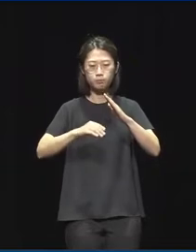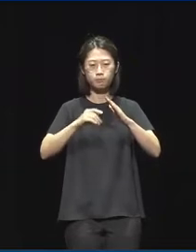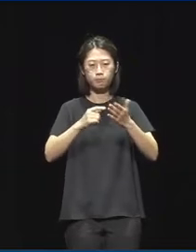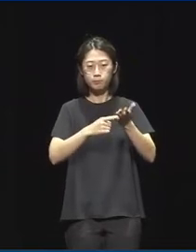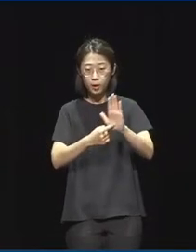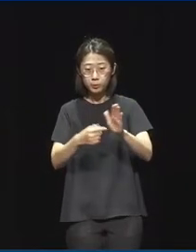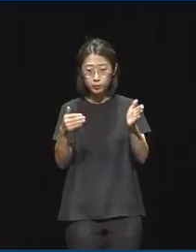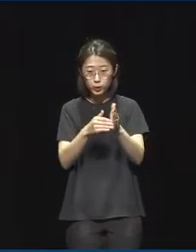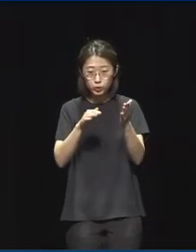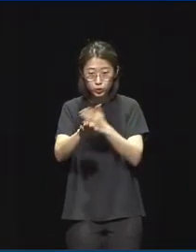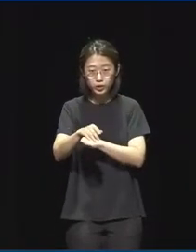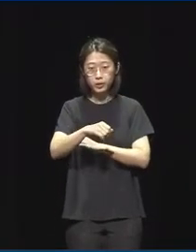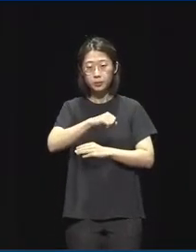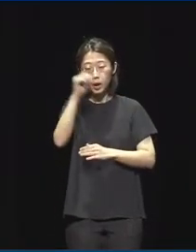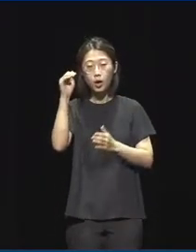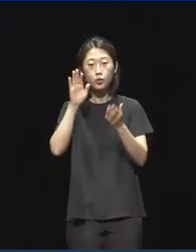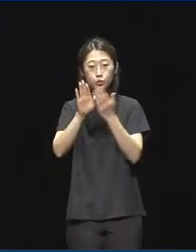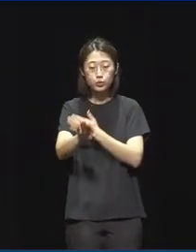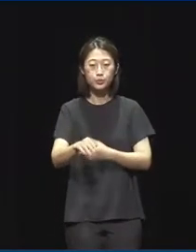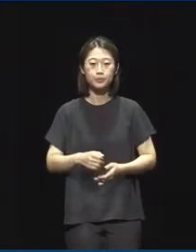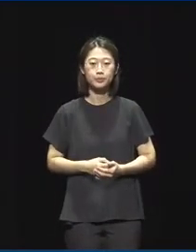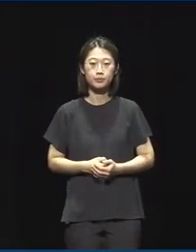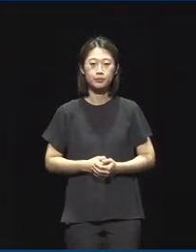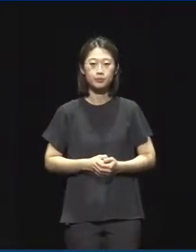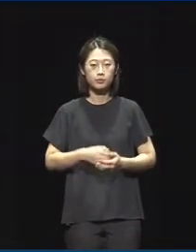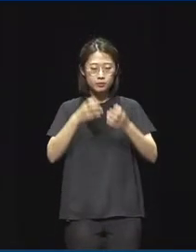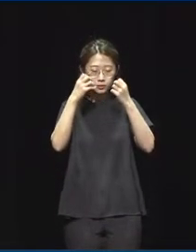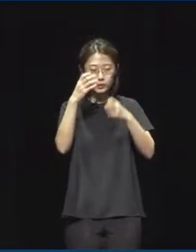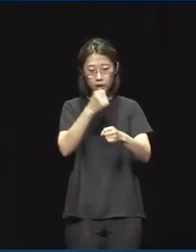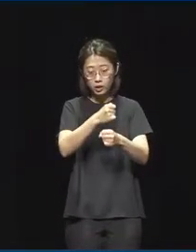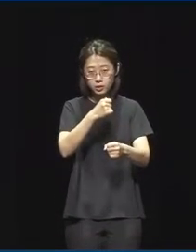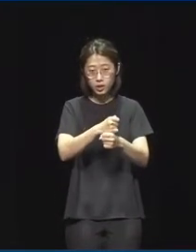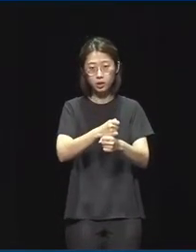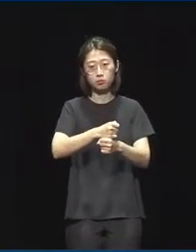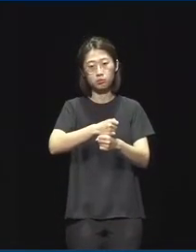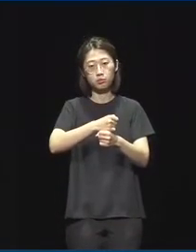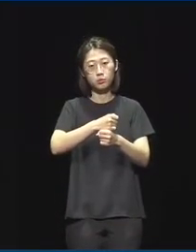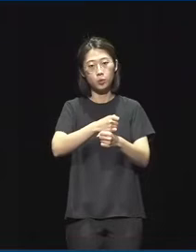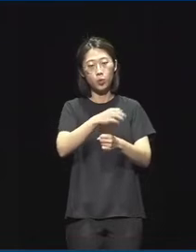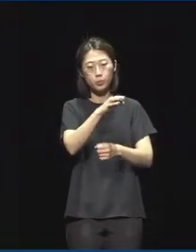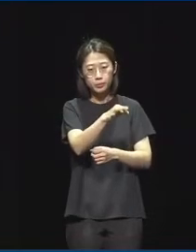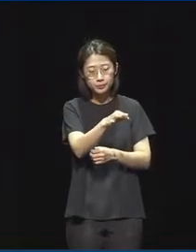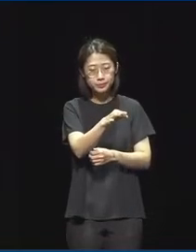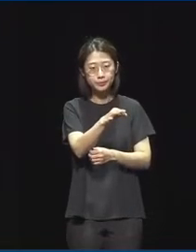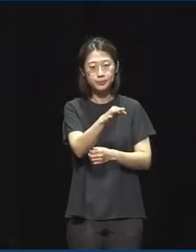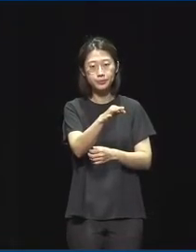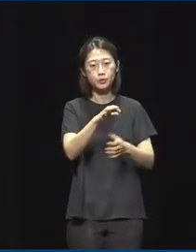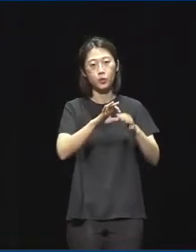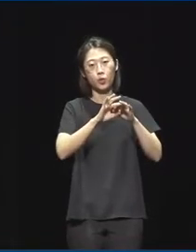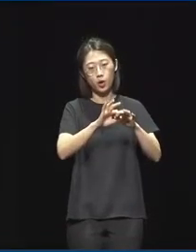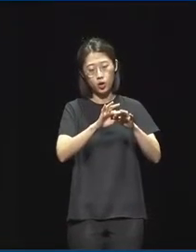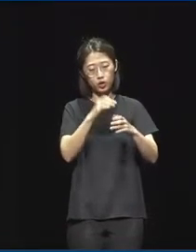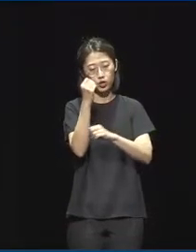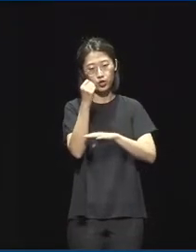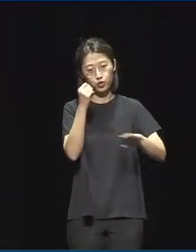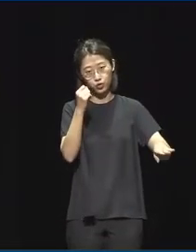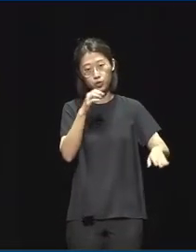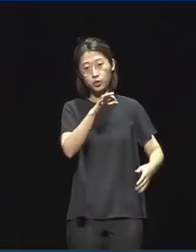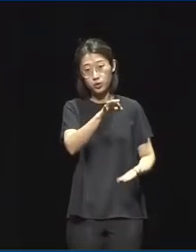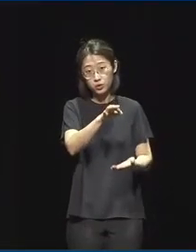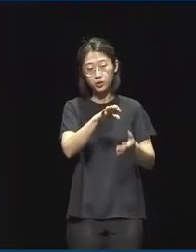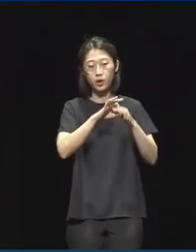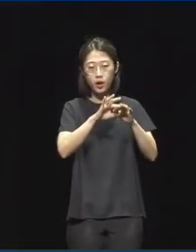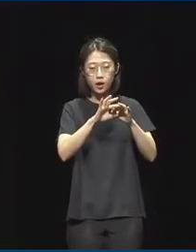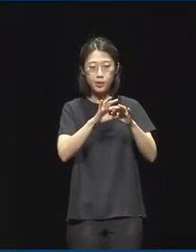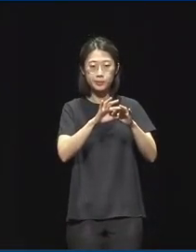저희가 예술위원회에서 제공하는 창작 사례비에 대한 평균 지급 단가라든가 최소 기준 정도를 저희가